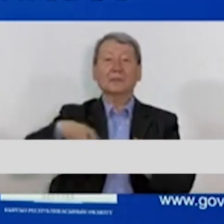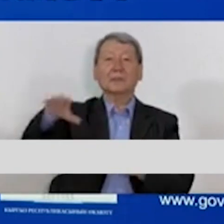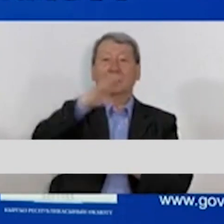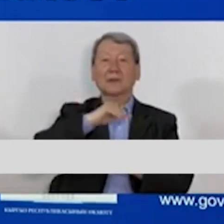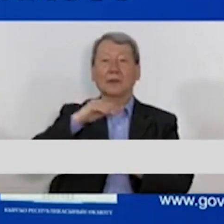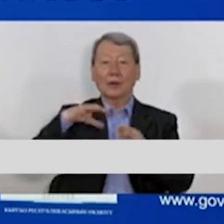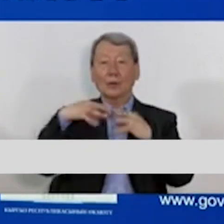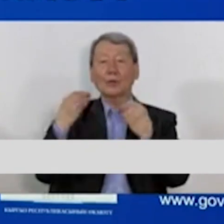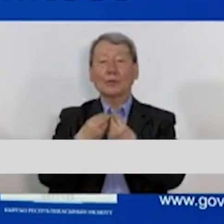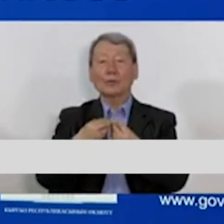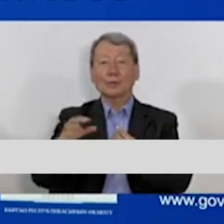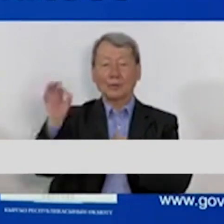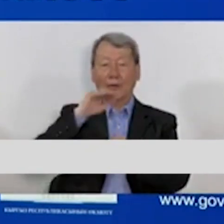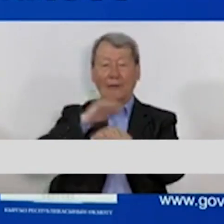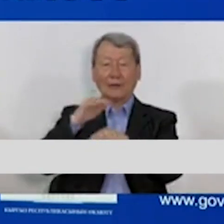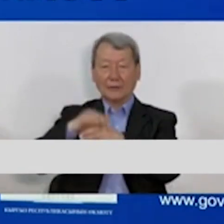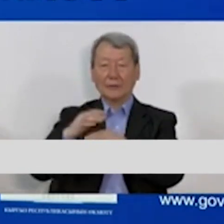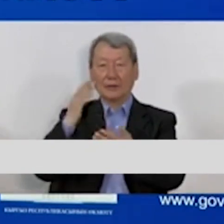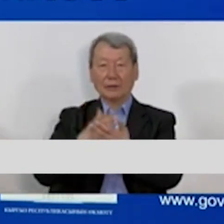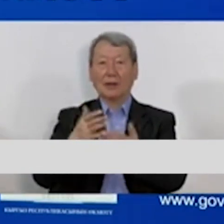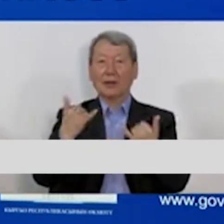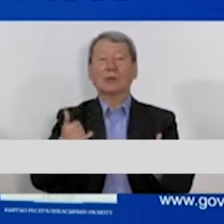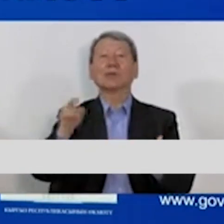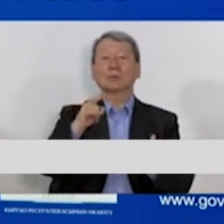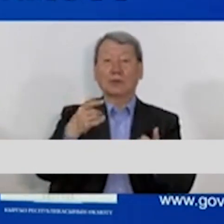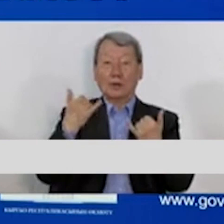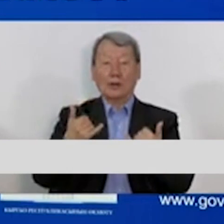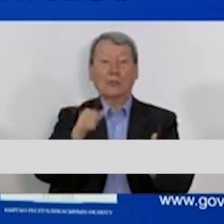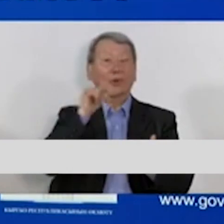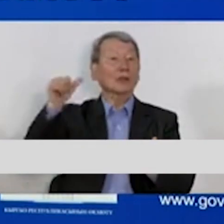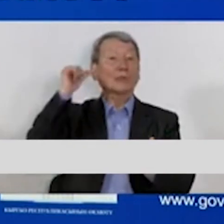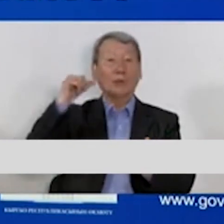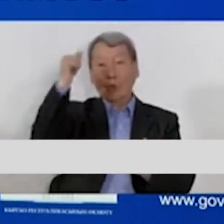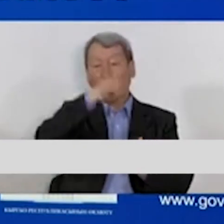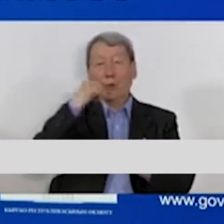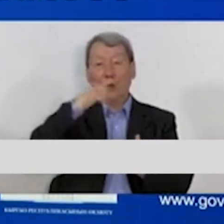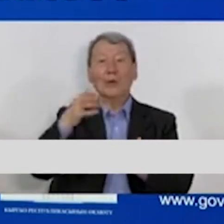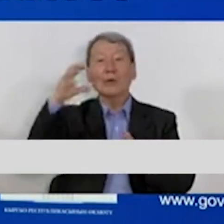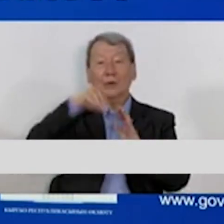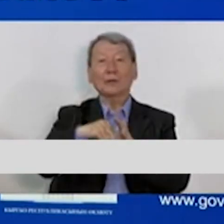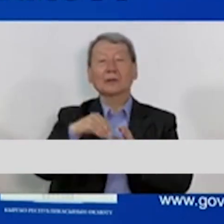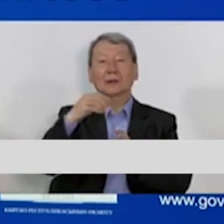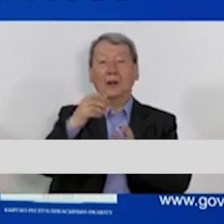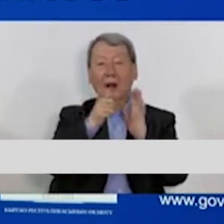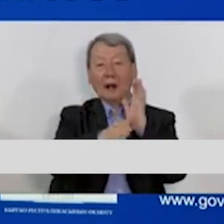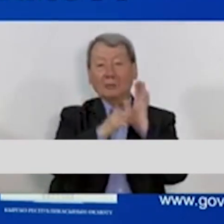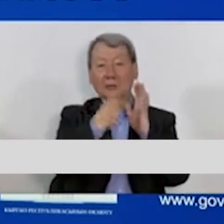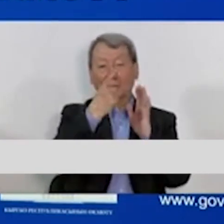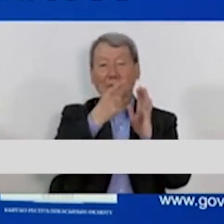бери үй-бүлөлүк зомбулук фактылар саны өсүп кетти. Алсак, былтыркы жылкы салыштырмалуу